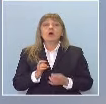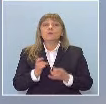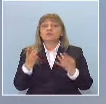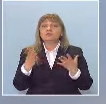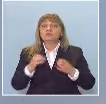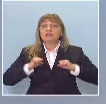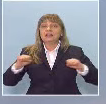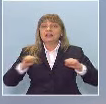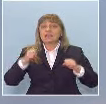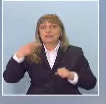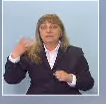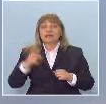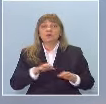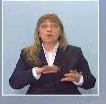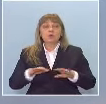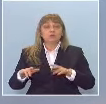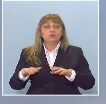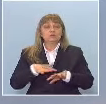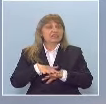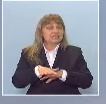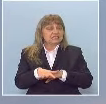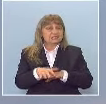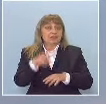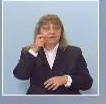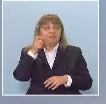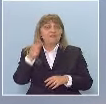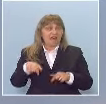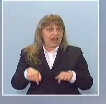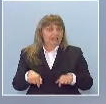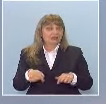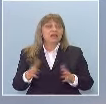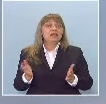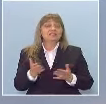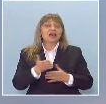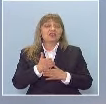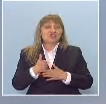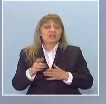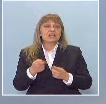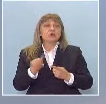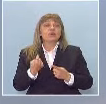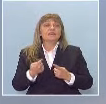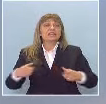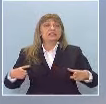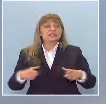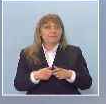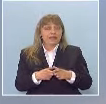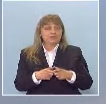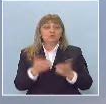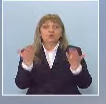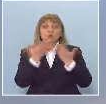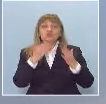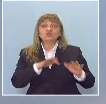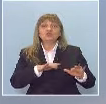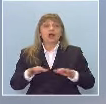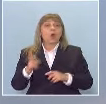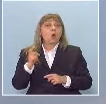Професионалната гимназия по компютърно моделиране и компютърни системи във Варна стана част от семейството на референтните училища на Google.